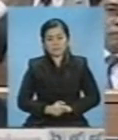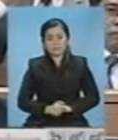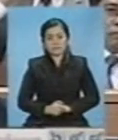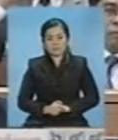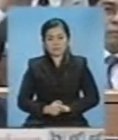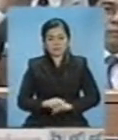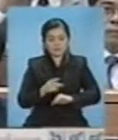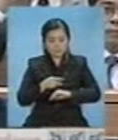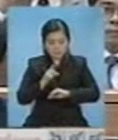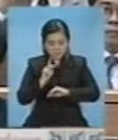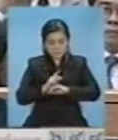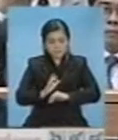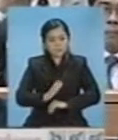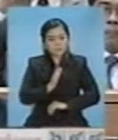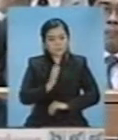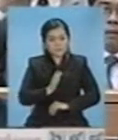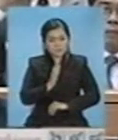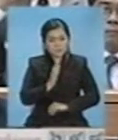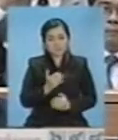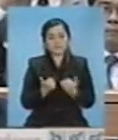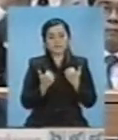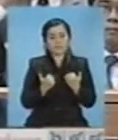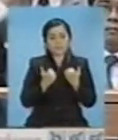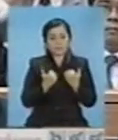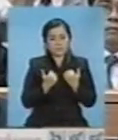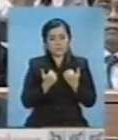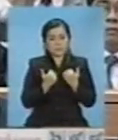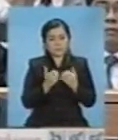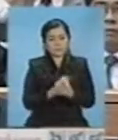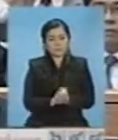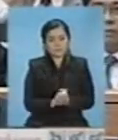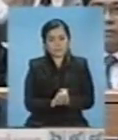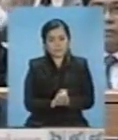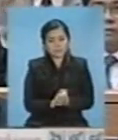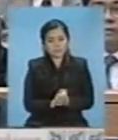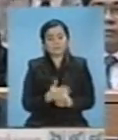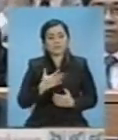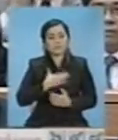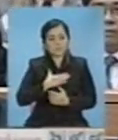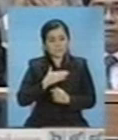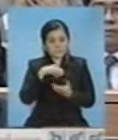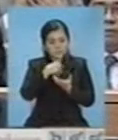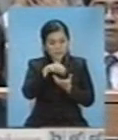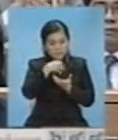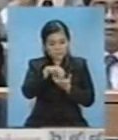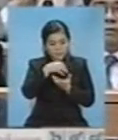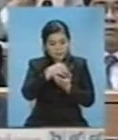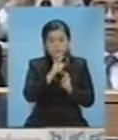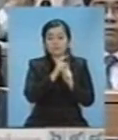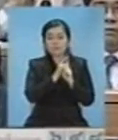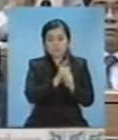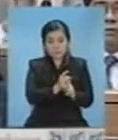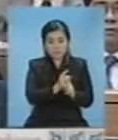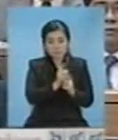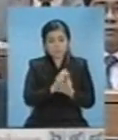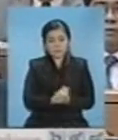ท่านประธานที่เคารพเพราะฉะนั้นโดยปรากฏการณ์ที่เกิดขึ้นอย่างที่กระผมกราบเรียนกับท่านประธานไปเมื่อสักครู่